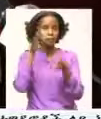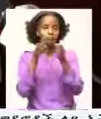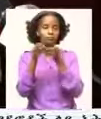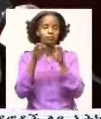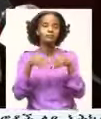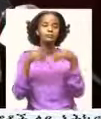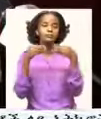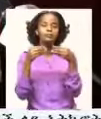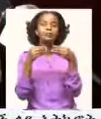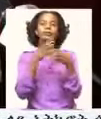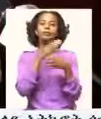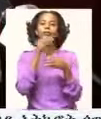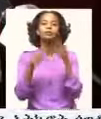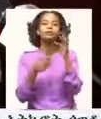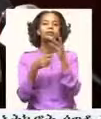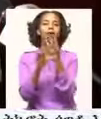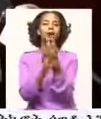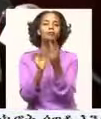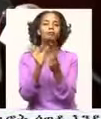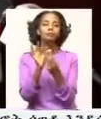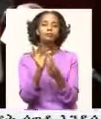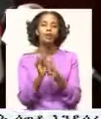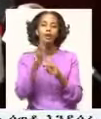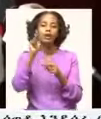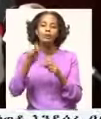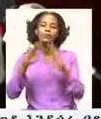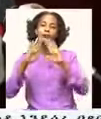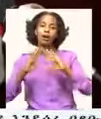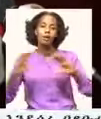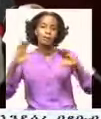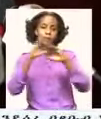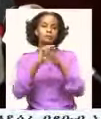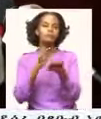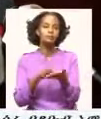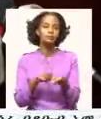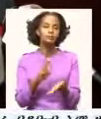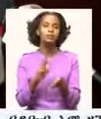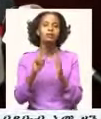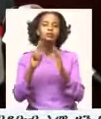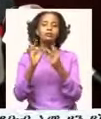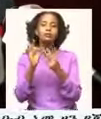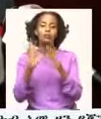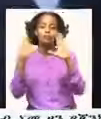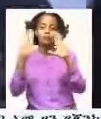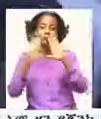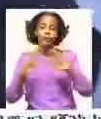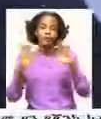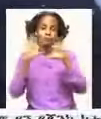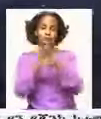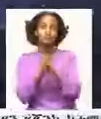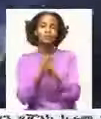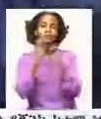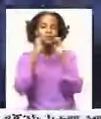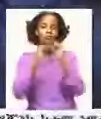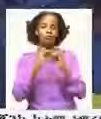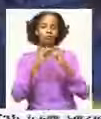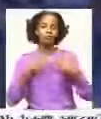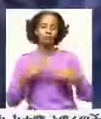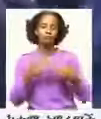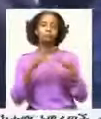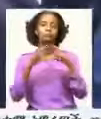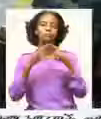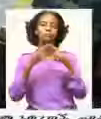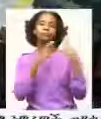መግለጫ ስድስተኛው ሀገራዊ ምርጫ በደቡብ ክልል በሰላም መጠናቀቁን አንስተዋል። ምርጫው በሰላም እንዲጠናቀቅ የጸጥታ አካላት ሚናቸው